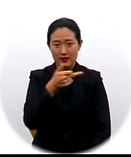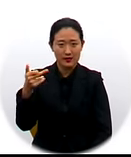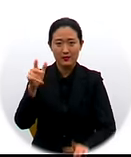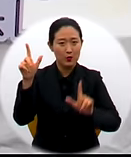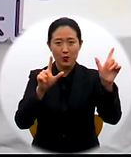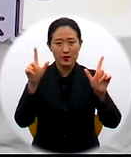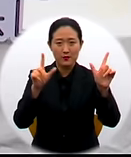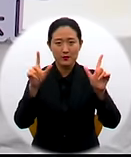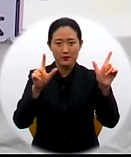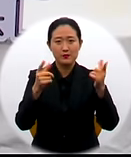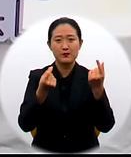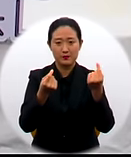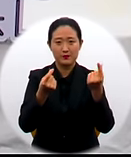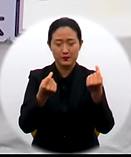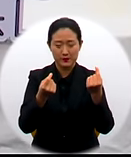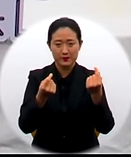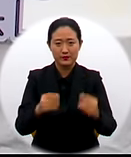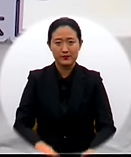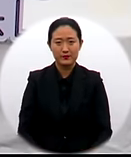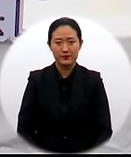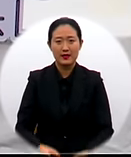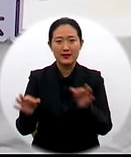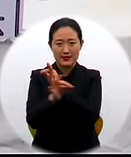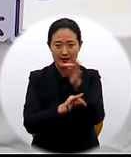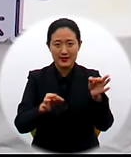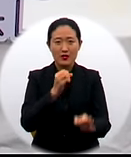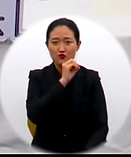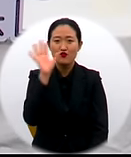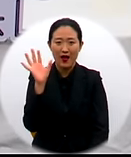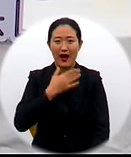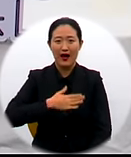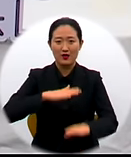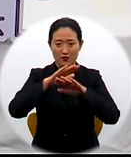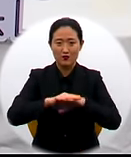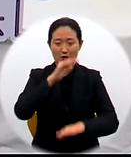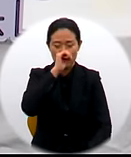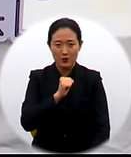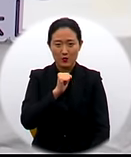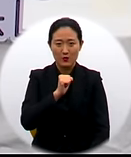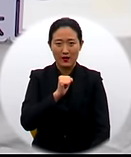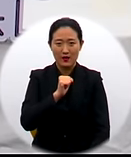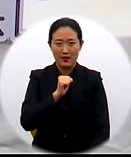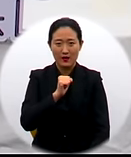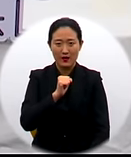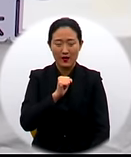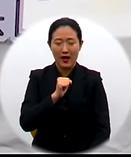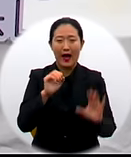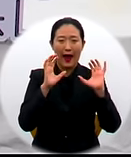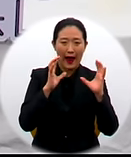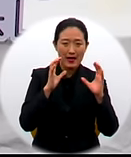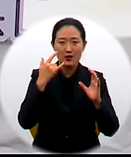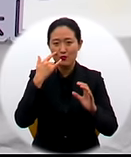않습니다. 다만 시장 트렌드를 알아야 하는 이유는 굉장히 단순합니다. 아이들과 부모의 성장 배경이 너무 다르기